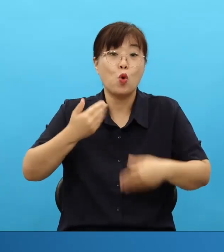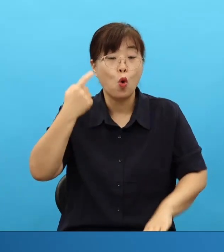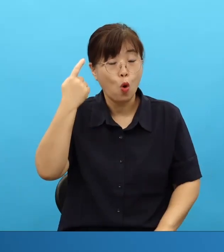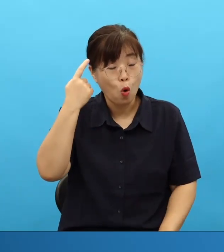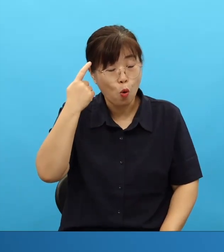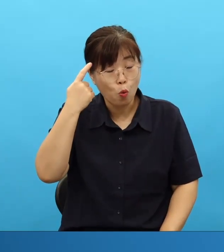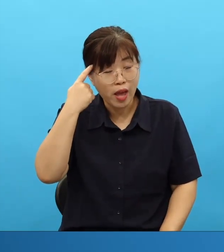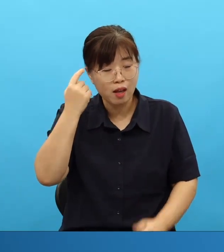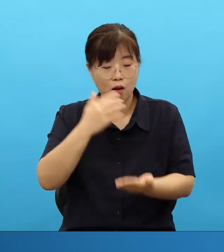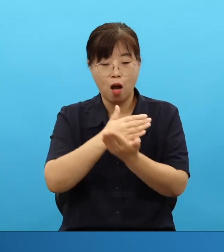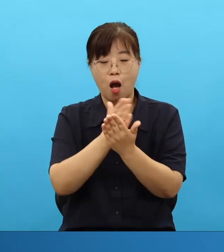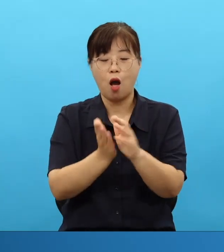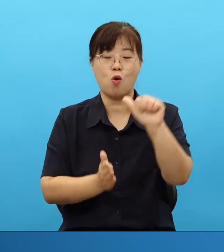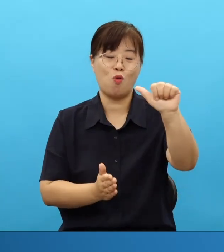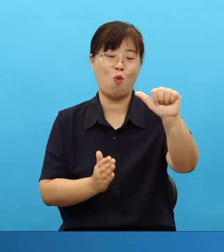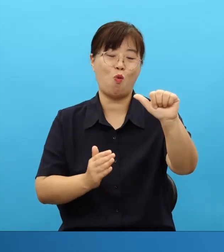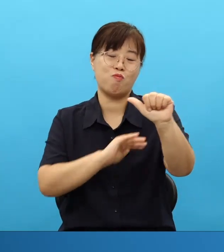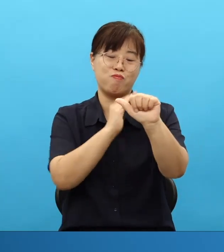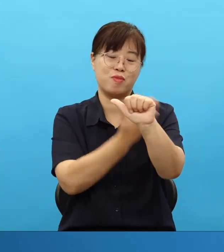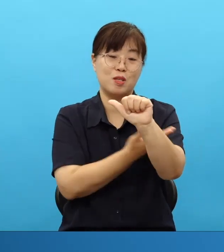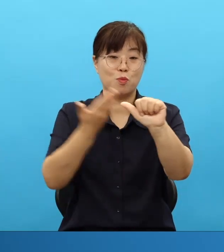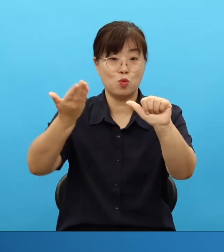잡자이기는 능력이